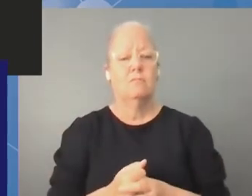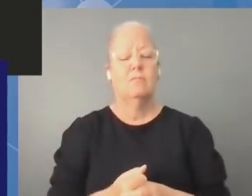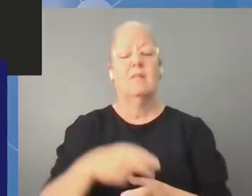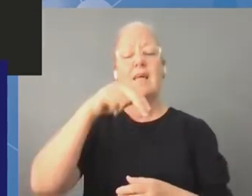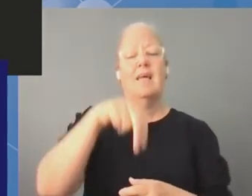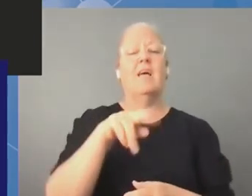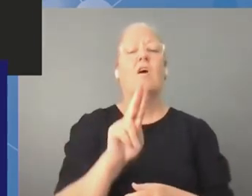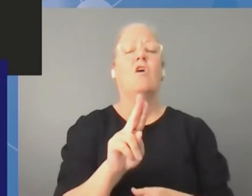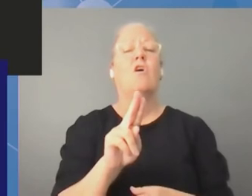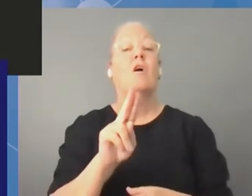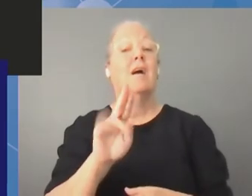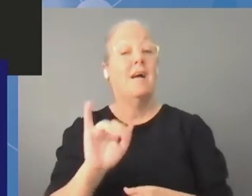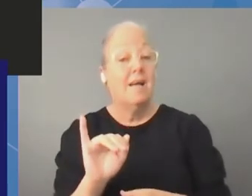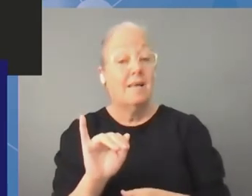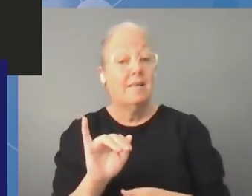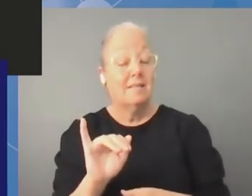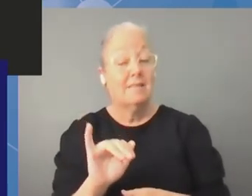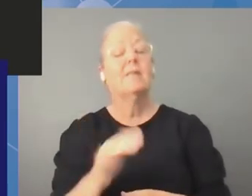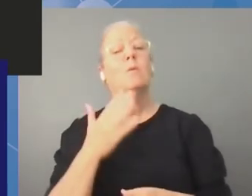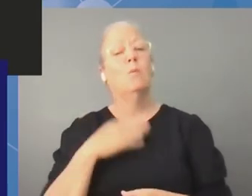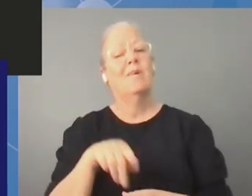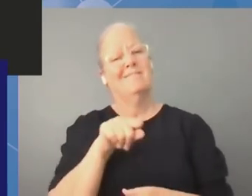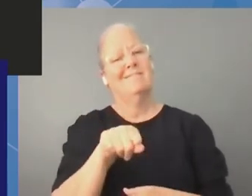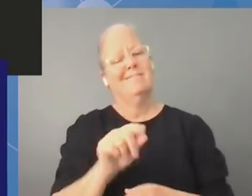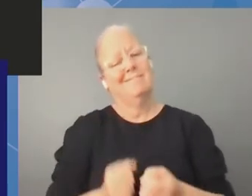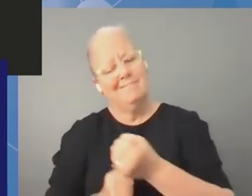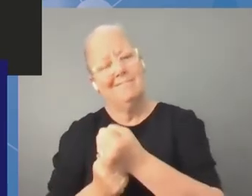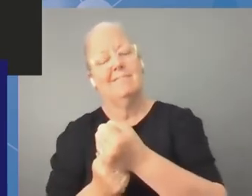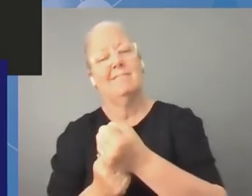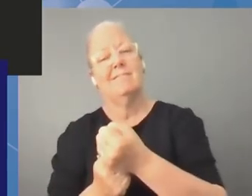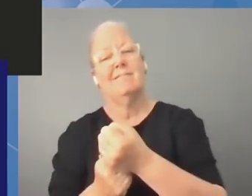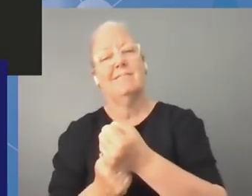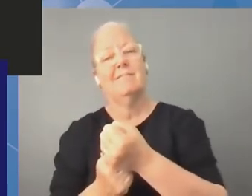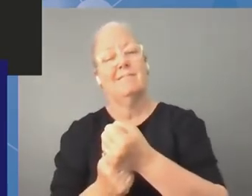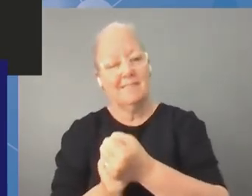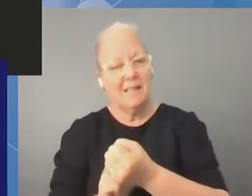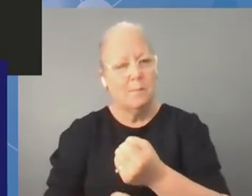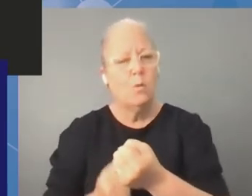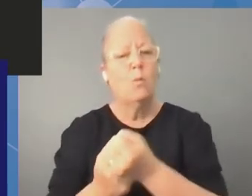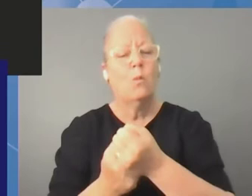我有一个请求，就是我们这个数码分会